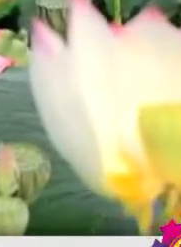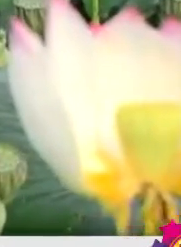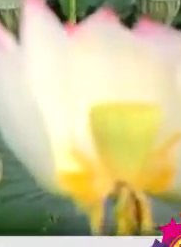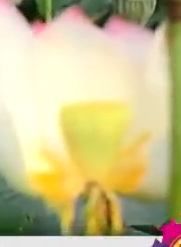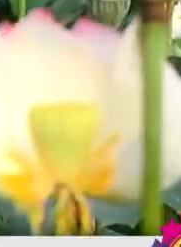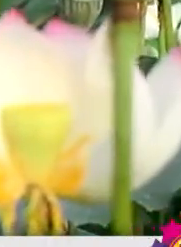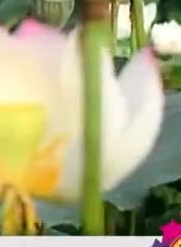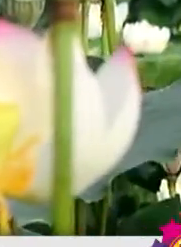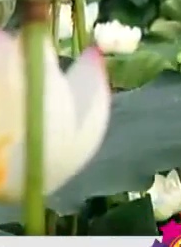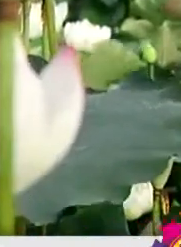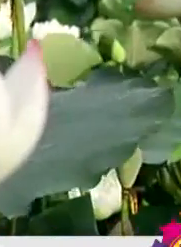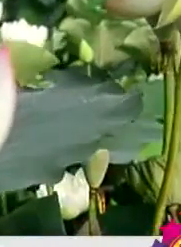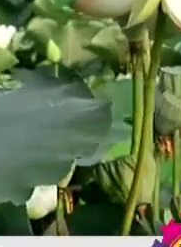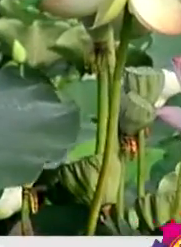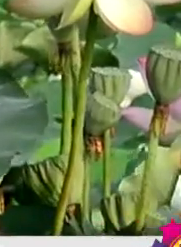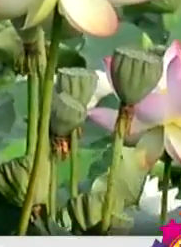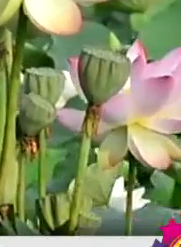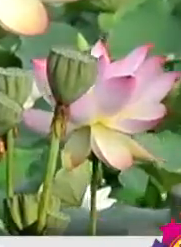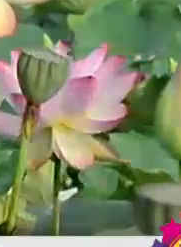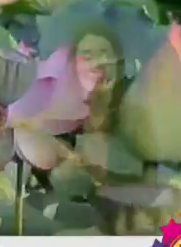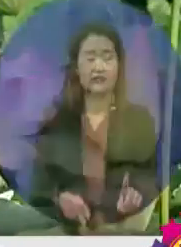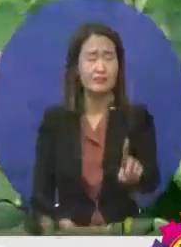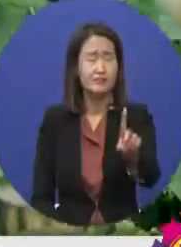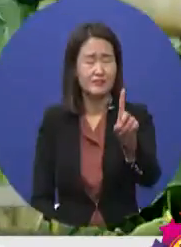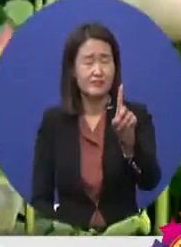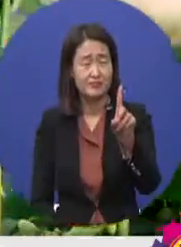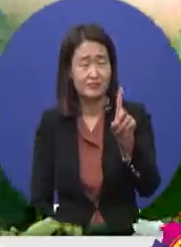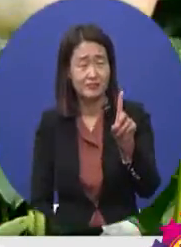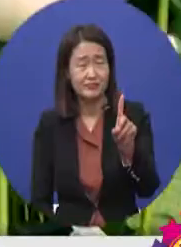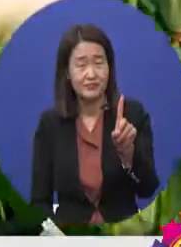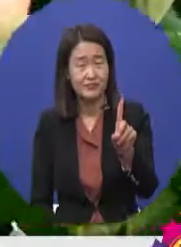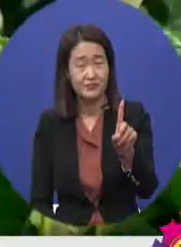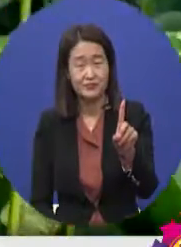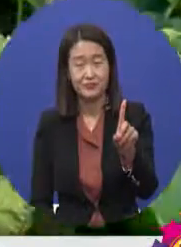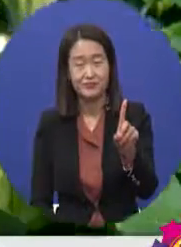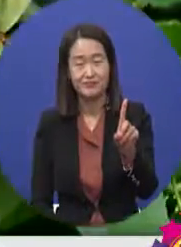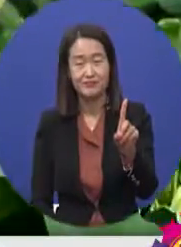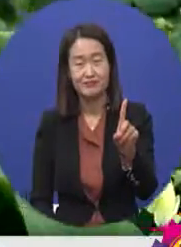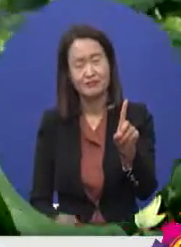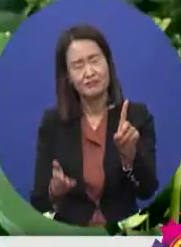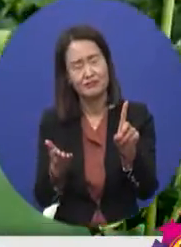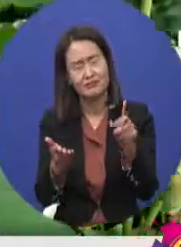하나, 둘, 셋, 넷. 다시 한번